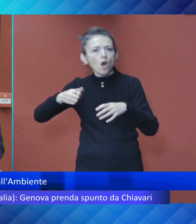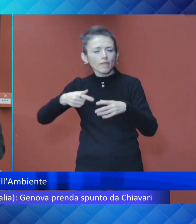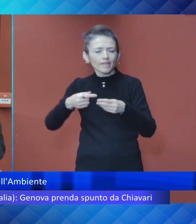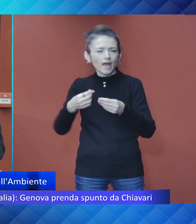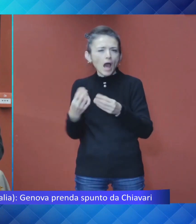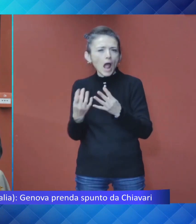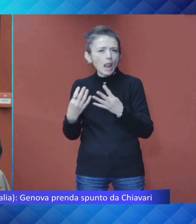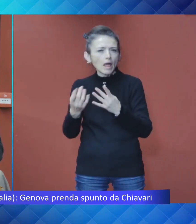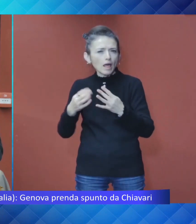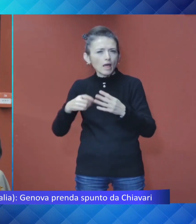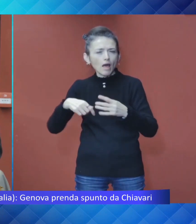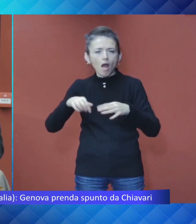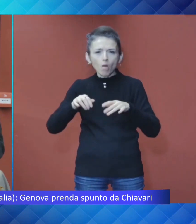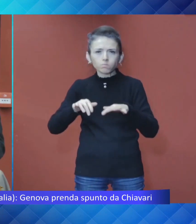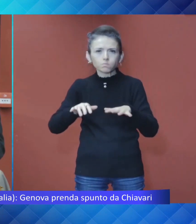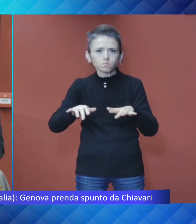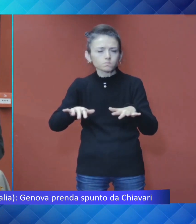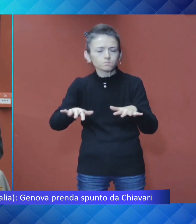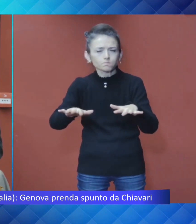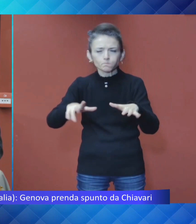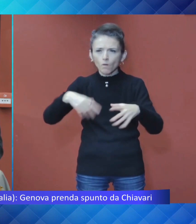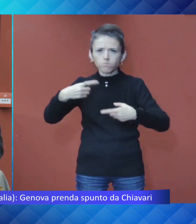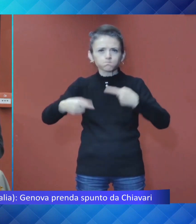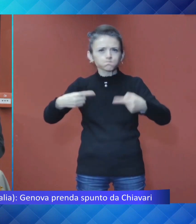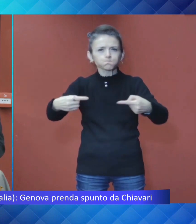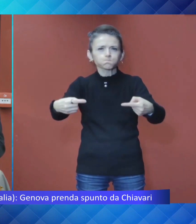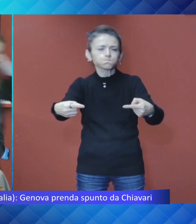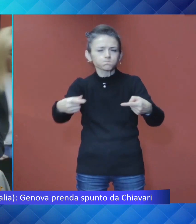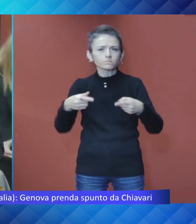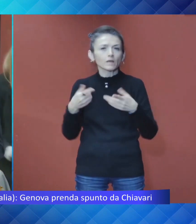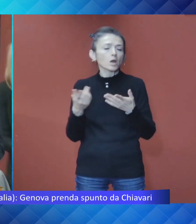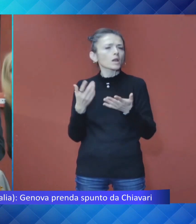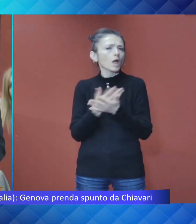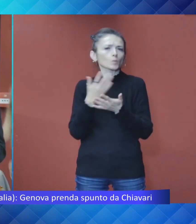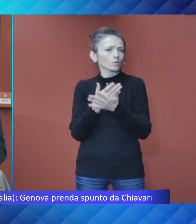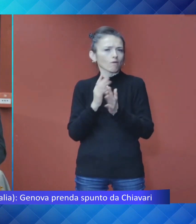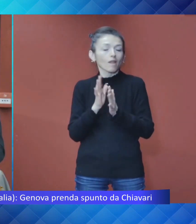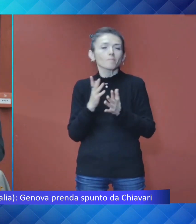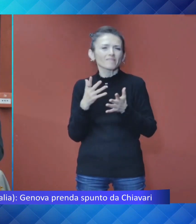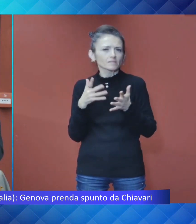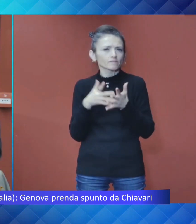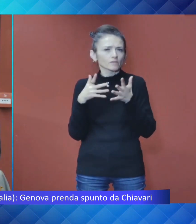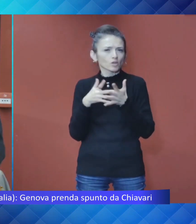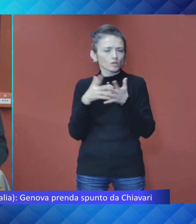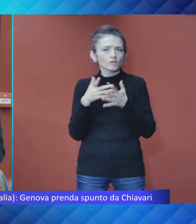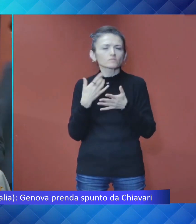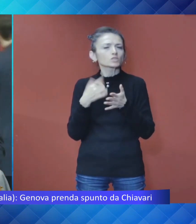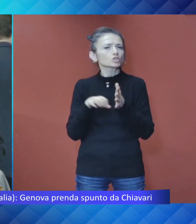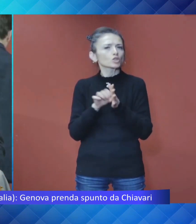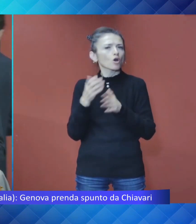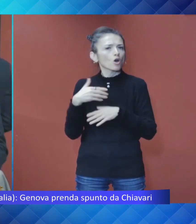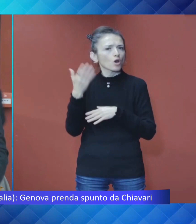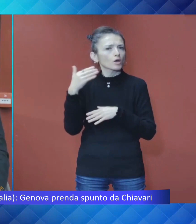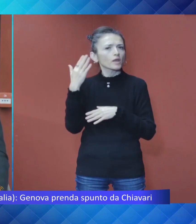naturali che però possono creare del disagio. La storia ci dice che dei